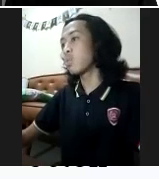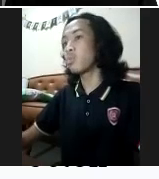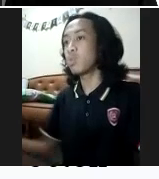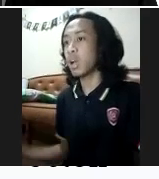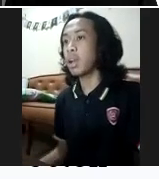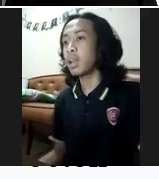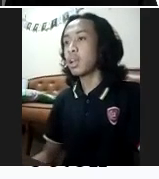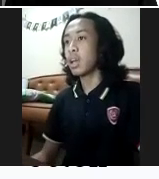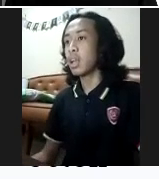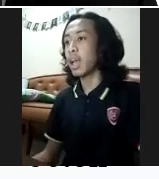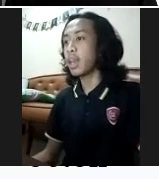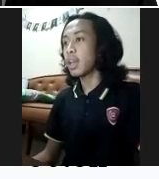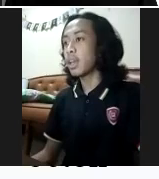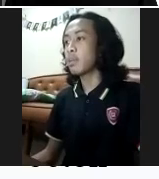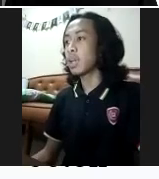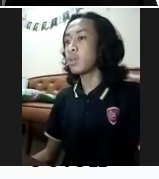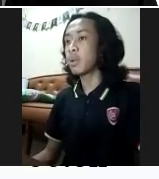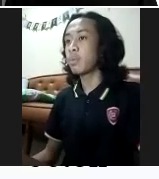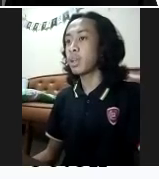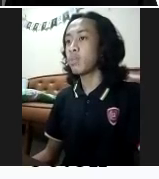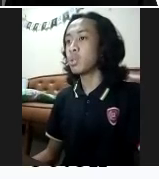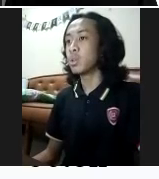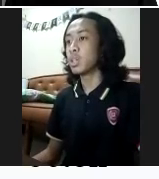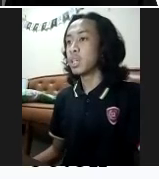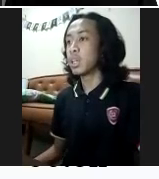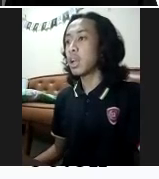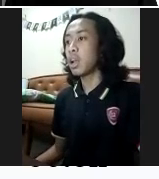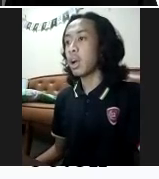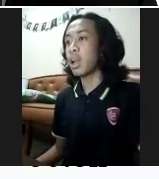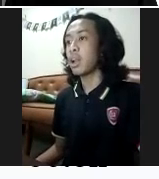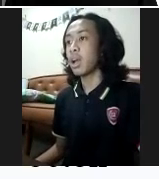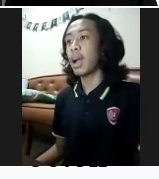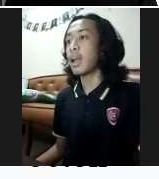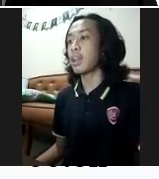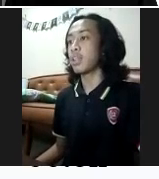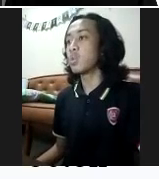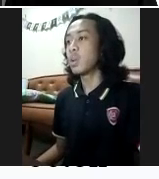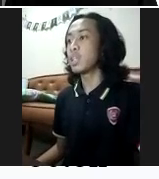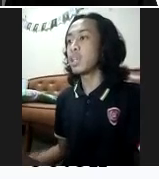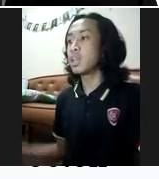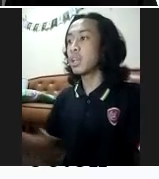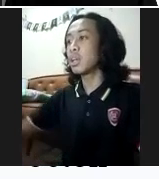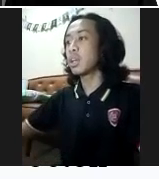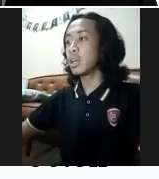untuk menonjolkan dari yang lain dan bersaing untuk mendapatkan pengunjung. Sadar akan hal itu,